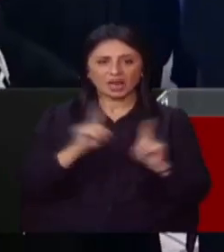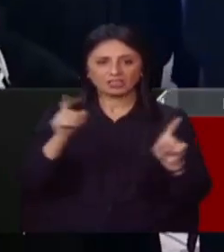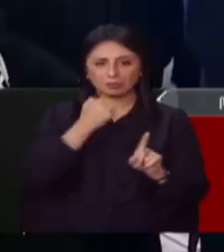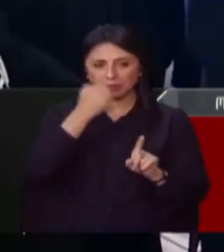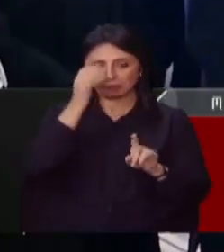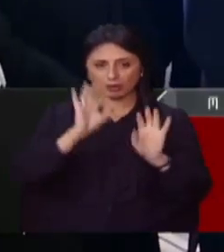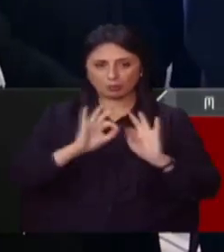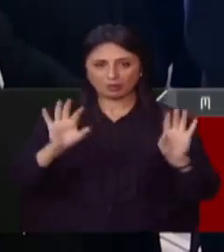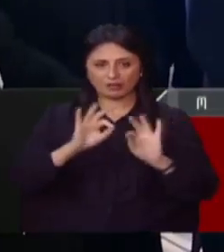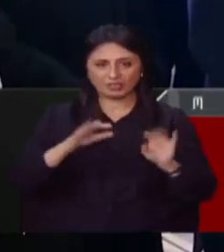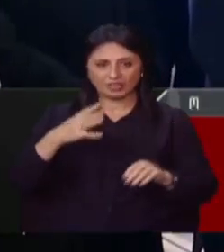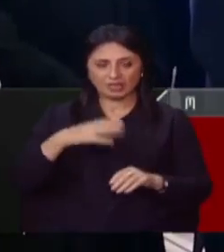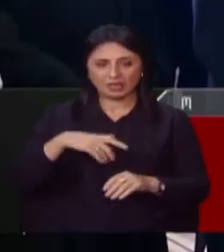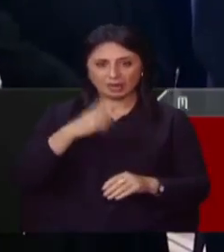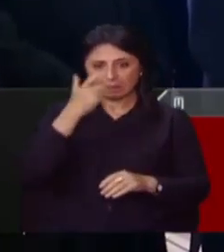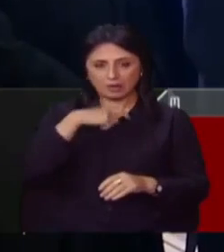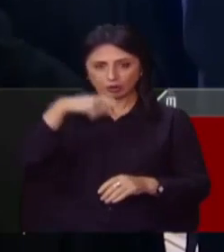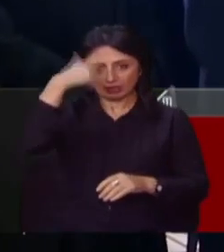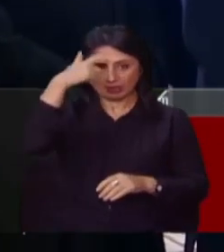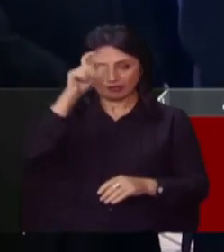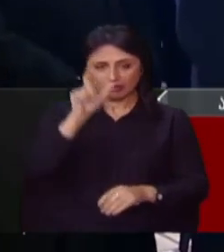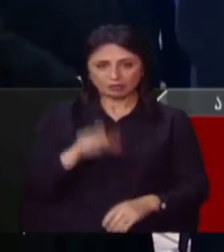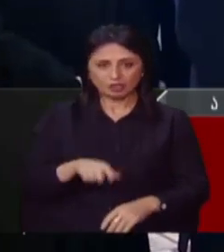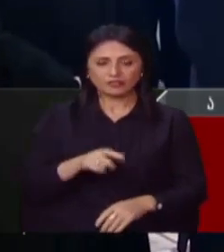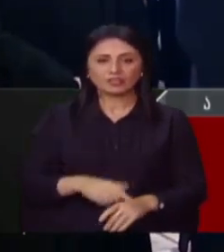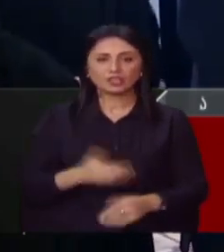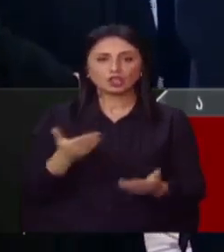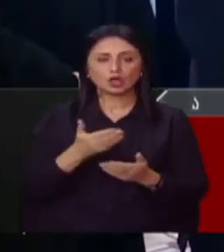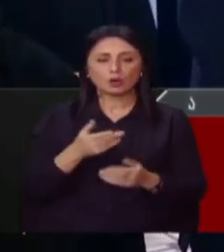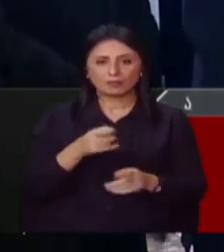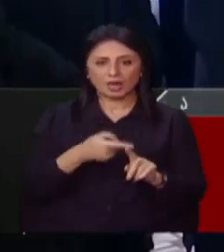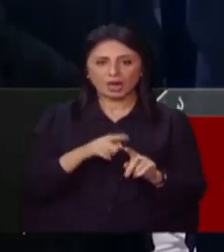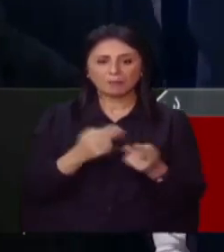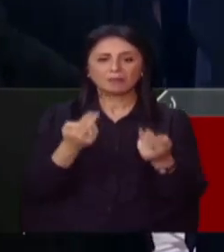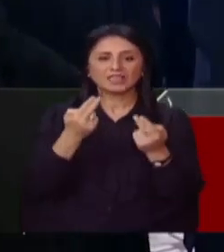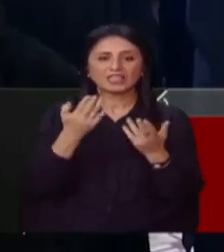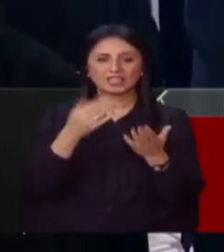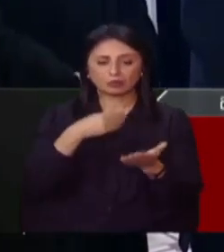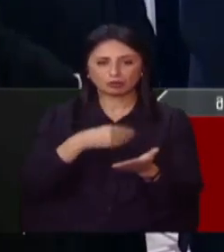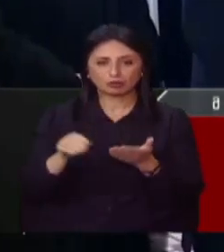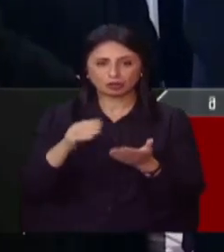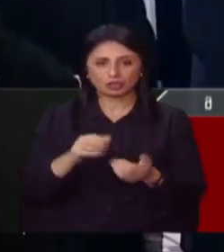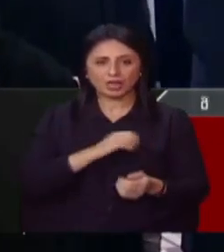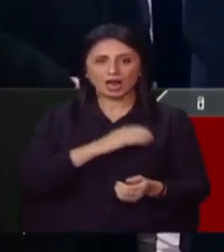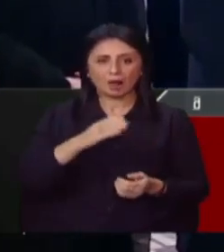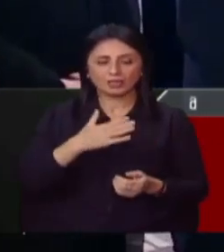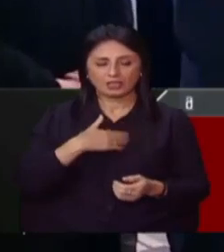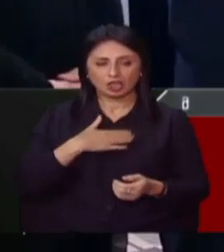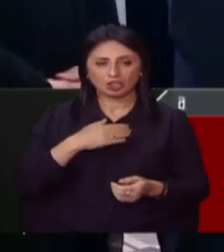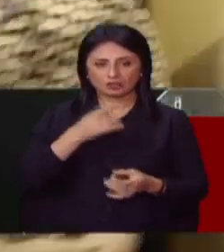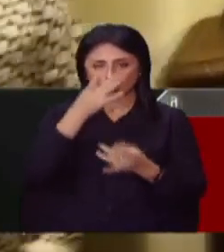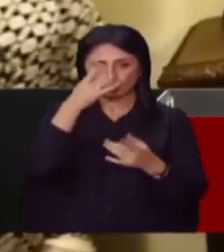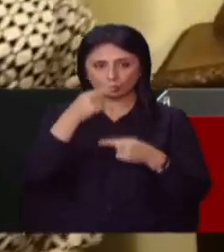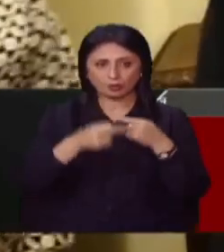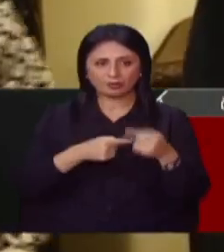მადლობა გადავხადო ბატონ ბიძინა ივანიშვილს, რომელმაც ამ დიდებული შენაძენით გაამდინდა ჩვენი კულტურული